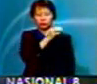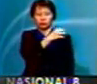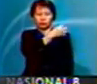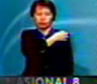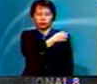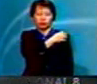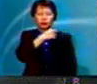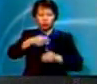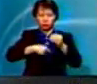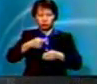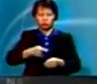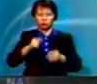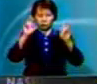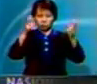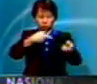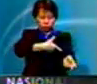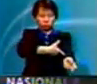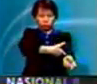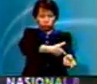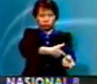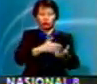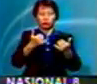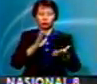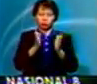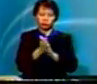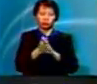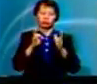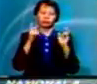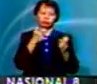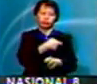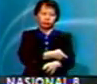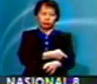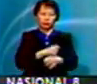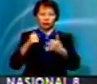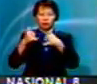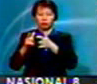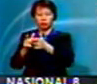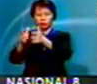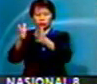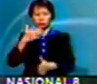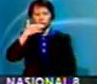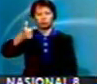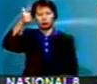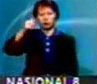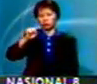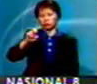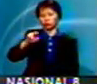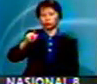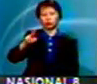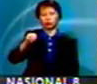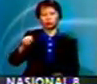pegawai tentang isu doping ni. Sekarang ni sudah jadi isu di mana olahragawati terbaik sukma